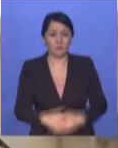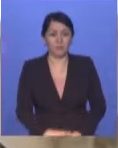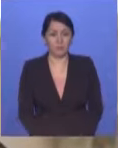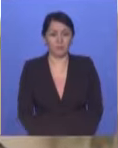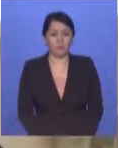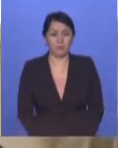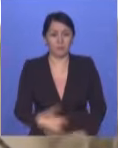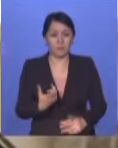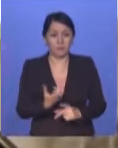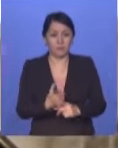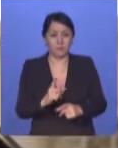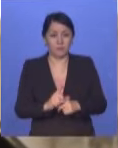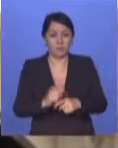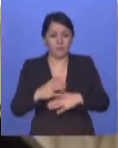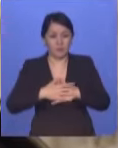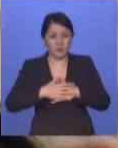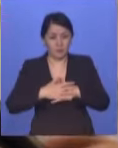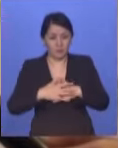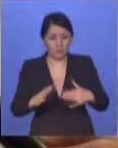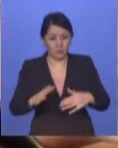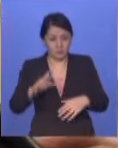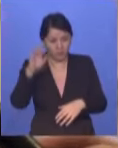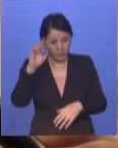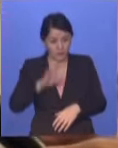Огромное спасибо государству,